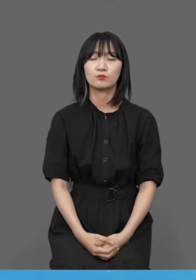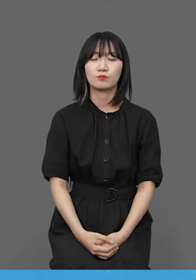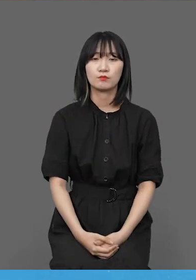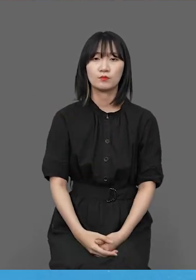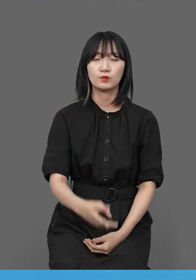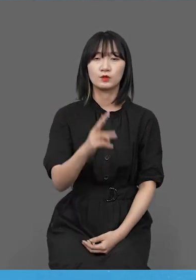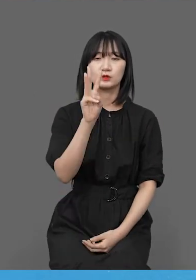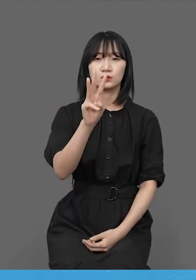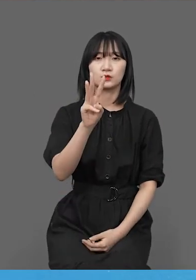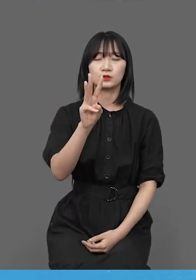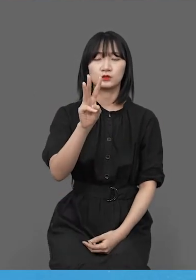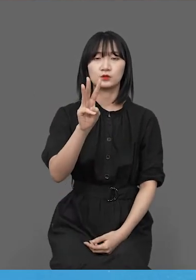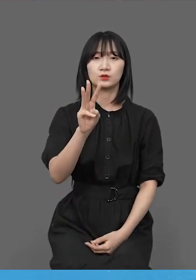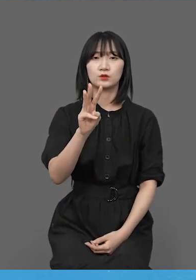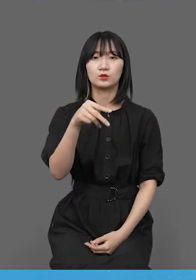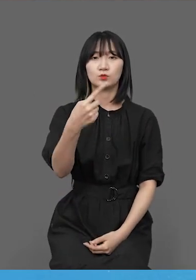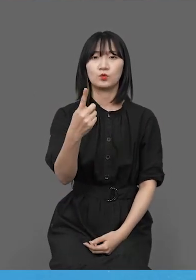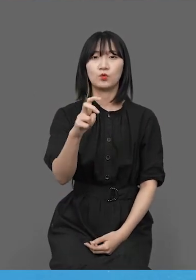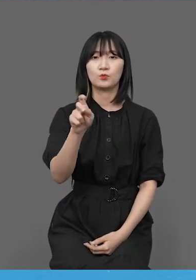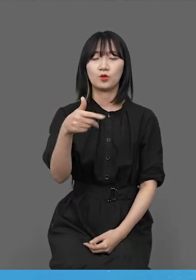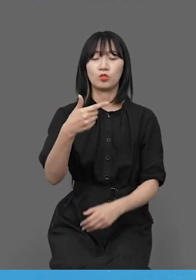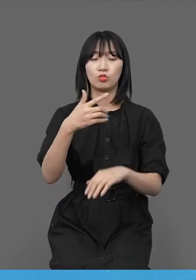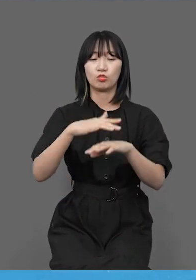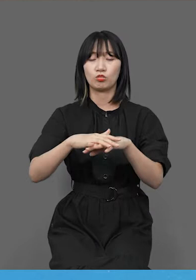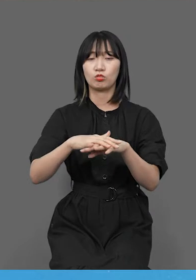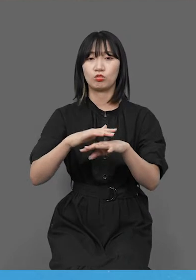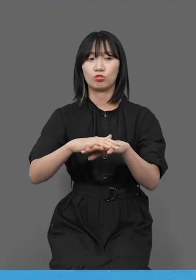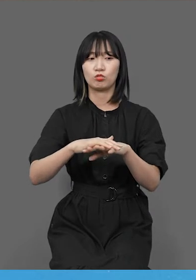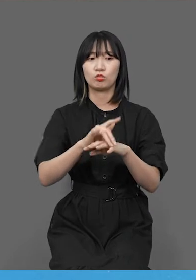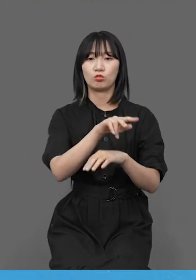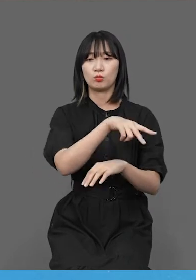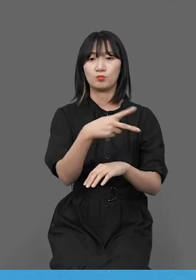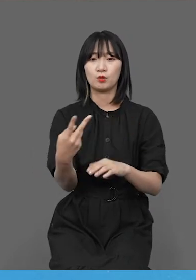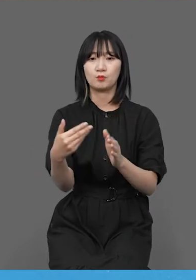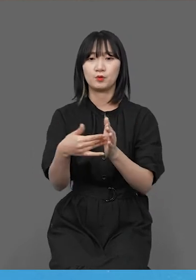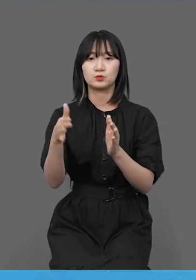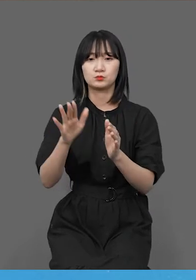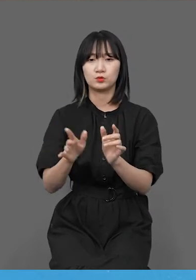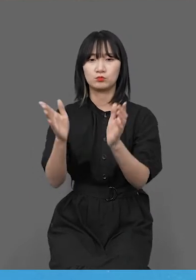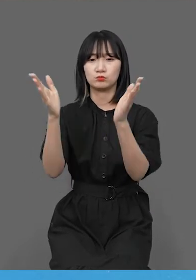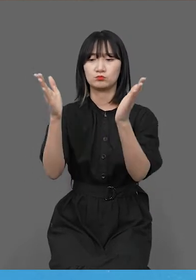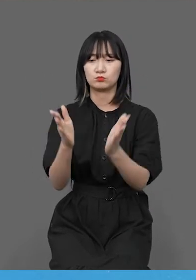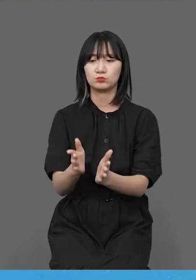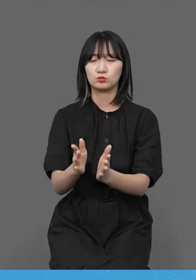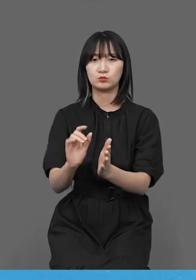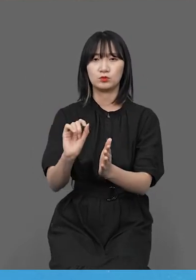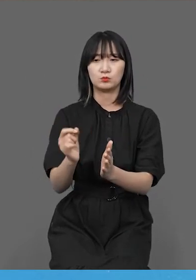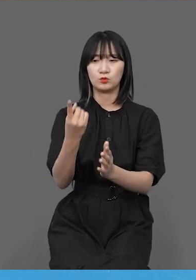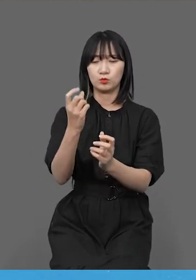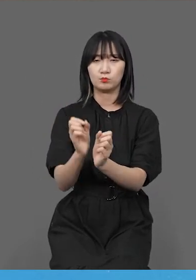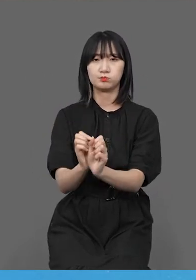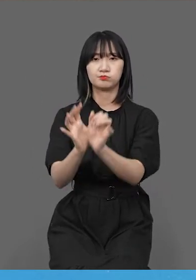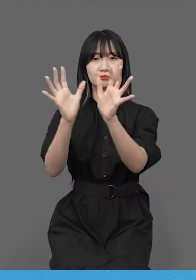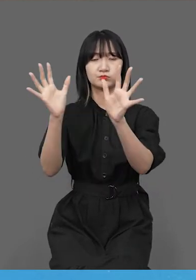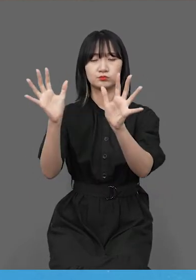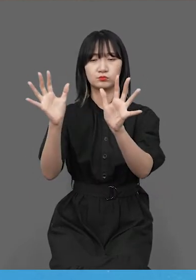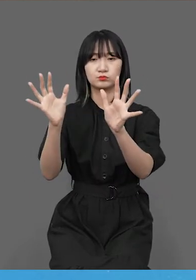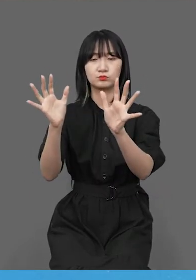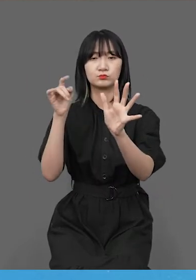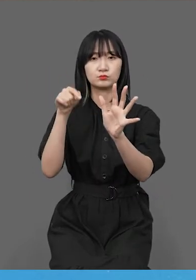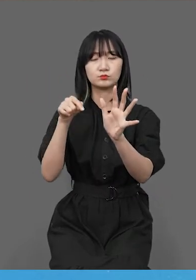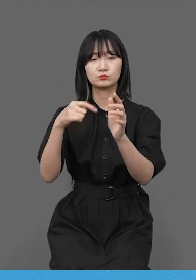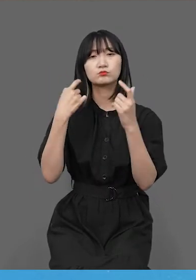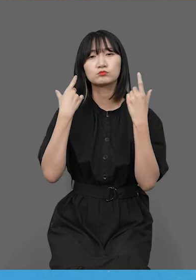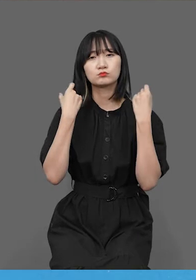해서 이렇게 정리한 부분은 있지만 밑에 뿌리를 보십시오. 하나의 단일 조상에서부터 나왔다는 것은